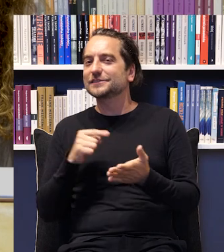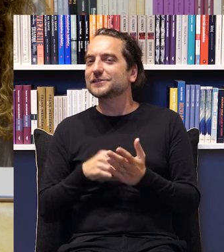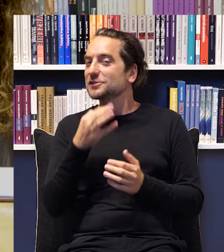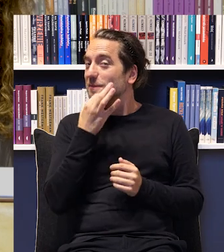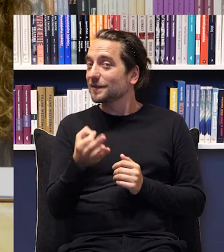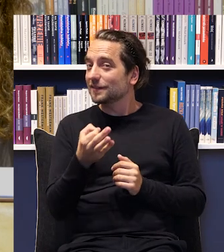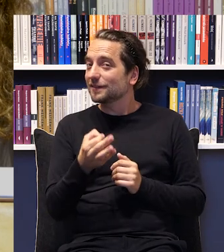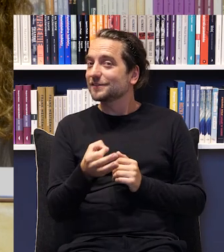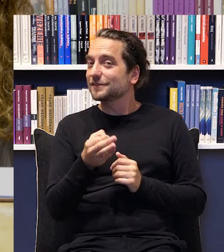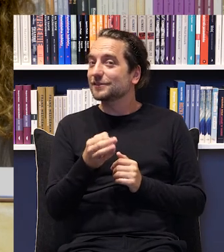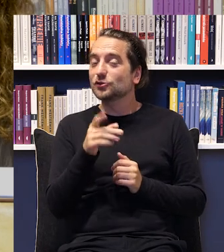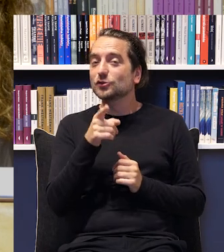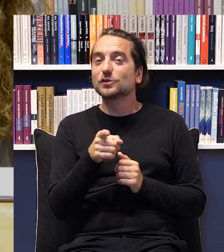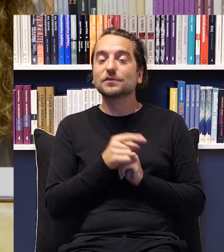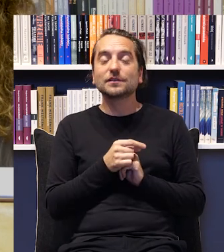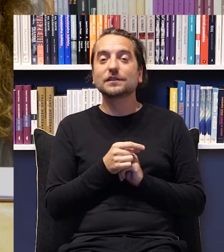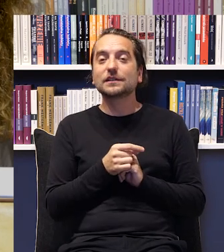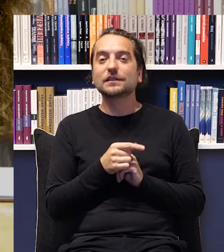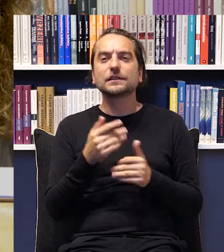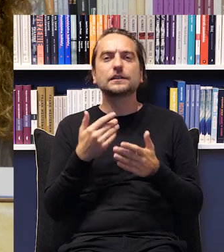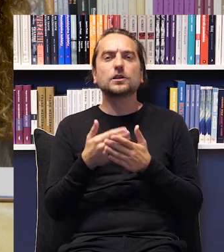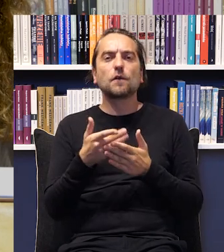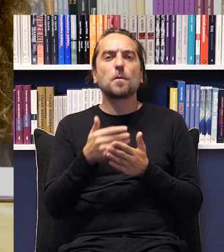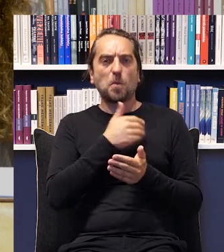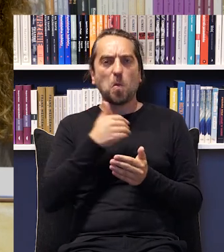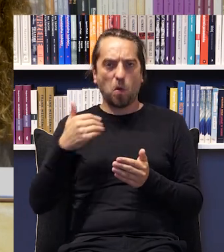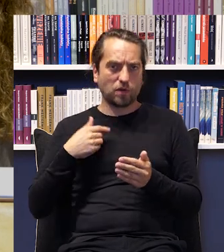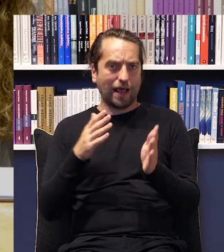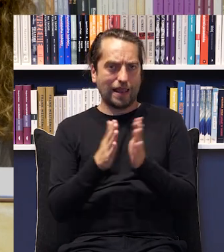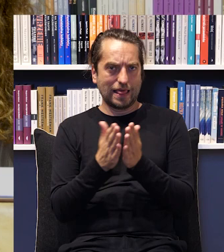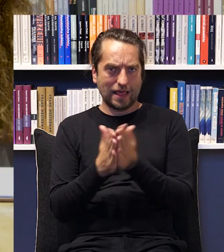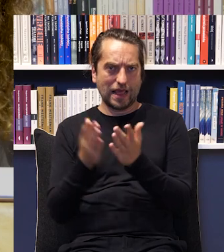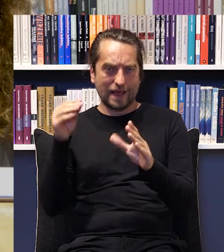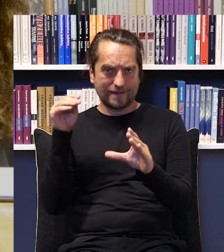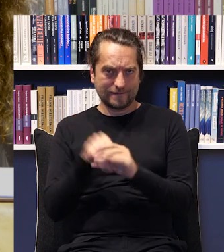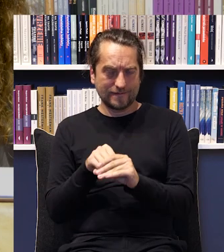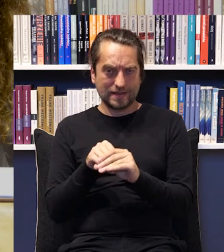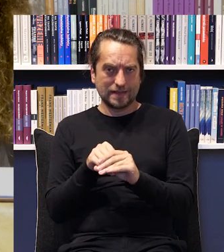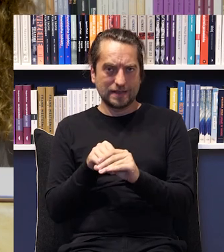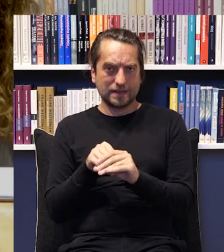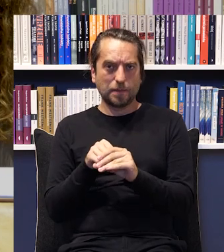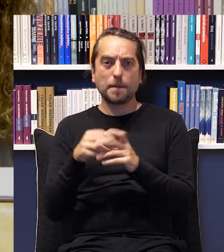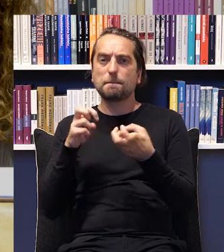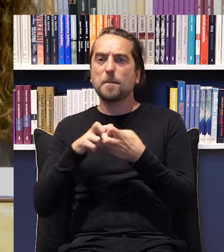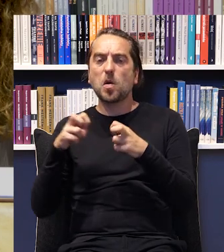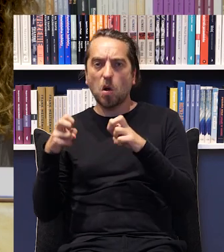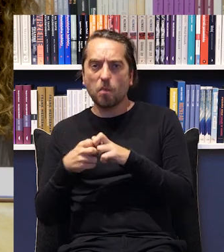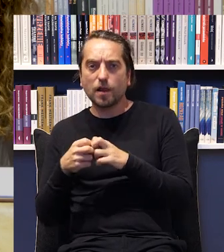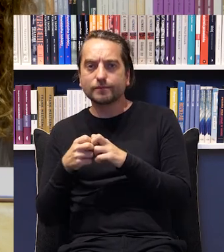Chciałam cię zapytać o to, dlaczego w polskiej literaturze tak problematyczne jest